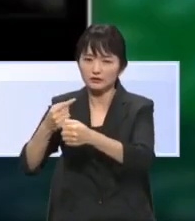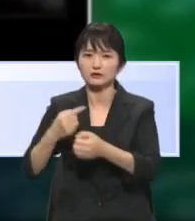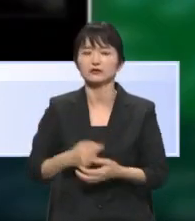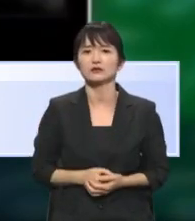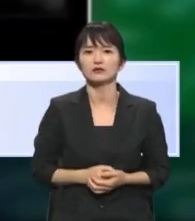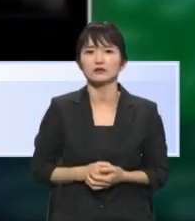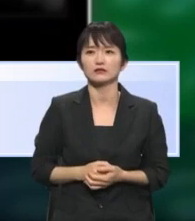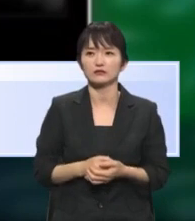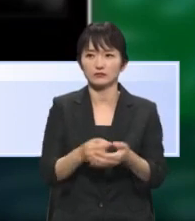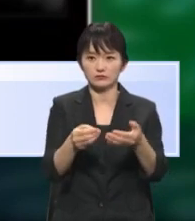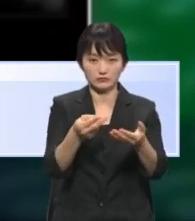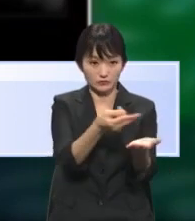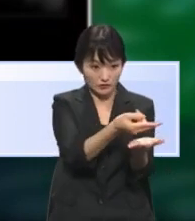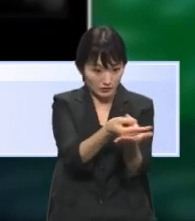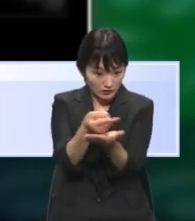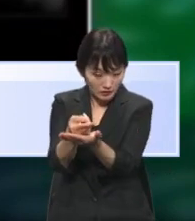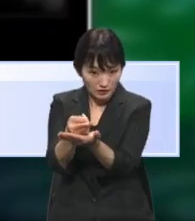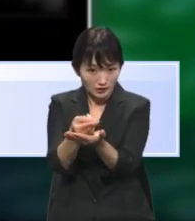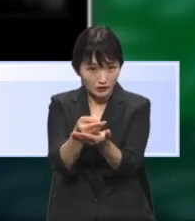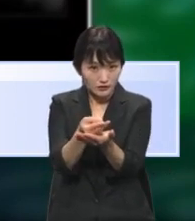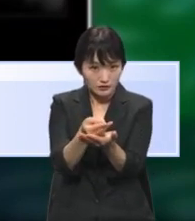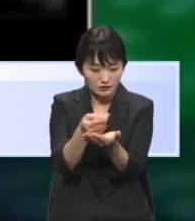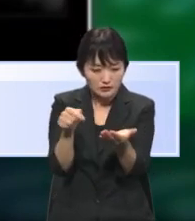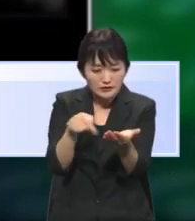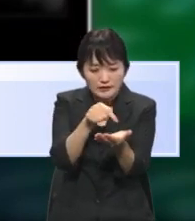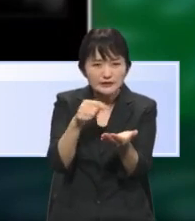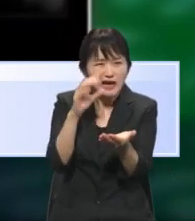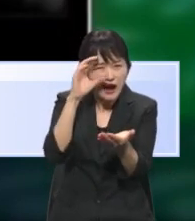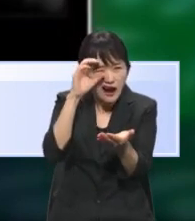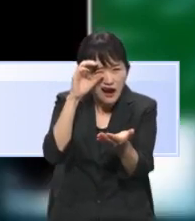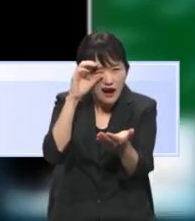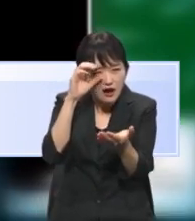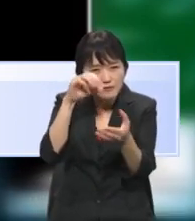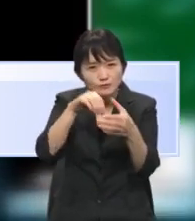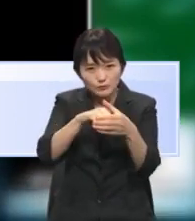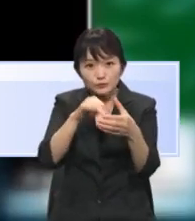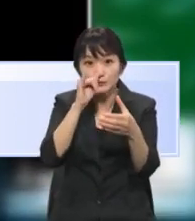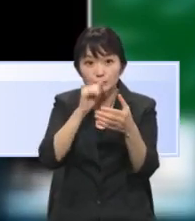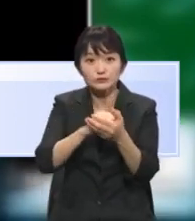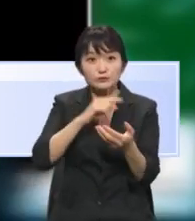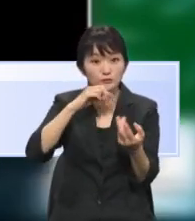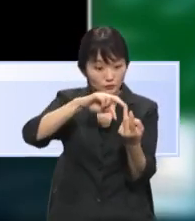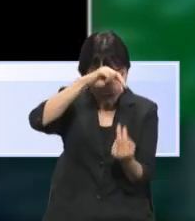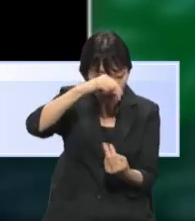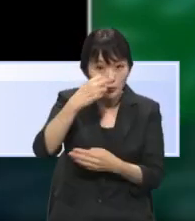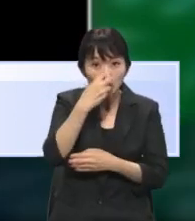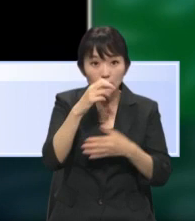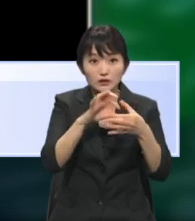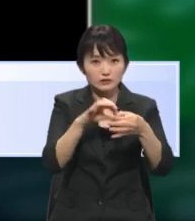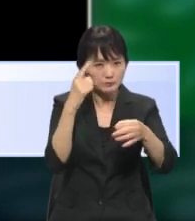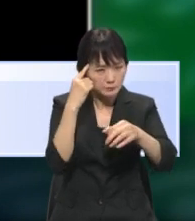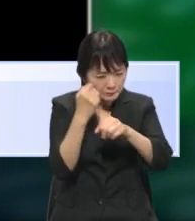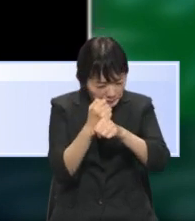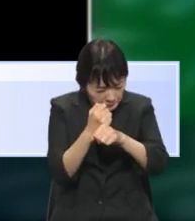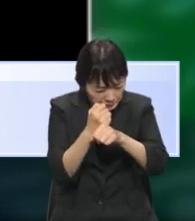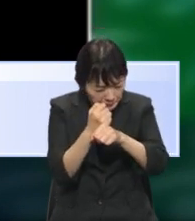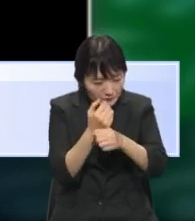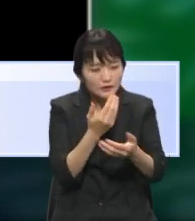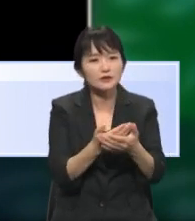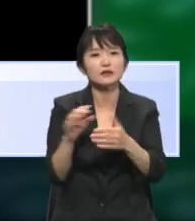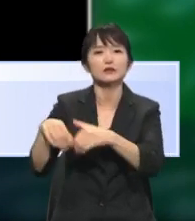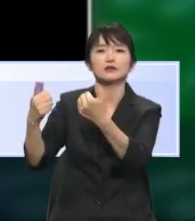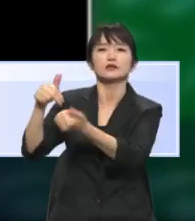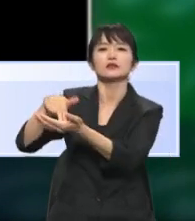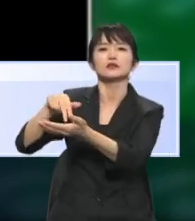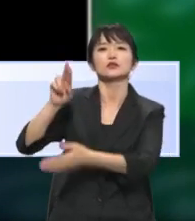이들이 안에는 알을 품고 있다고도 주장을 했습니다. 네, DNA 조사하고 관련 연구할 수 있도록 의회